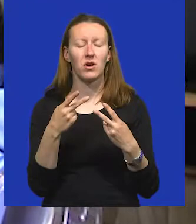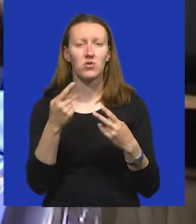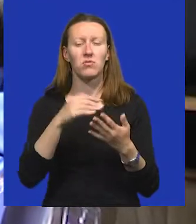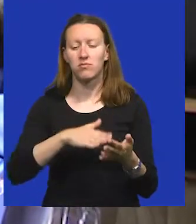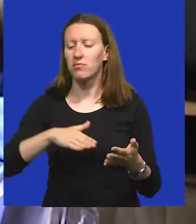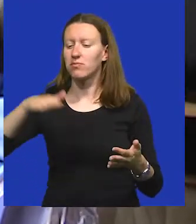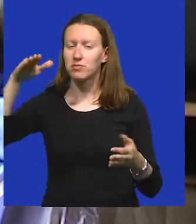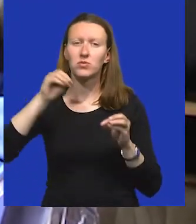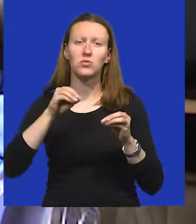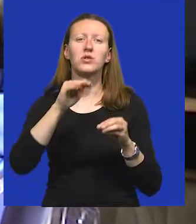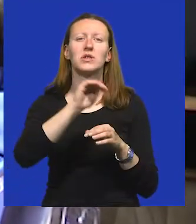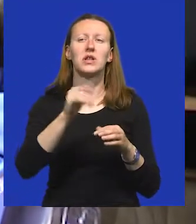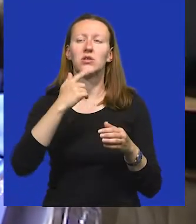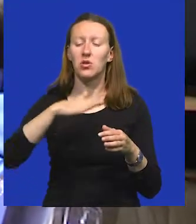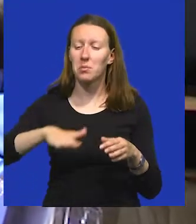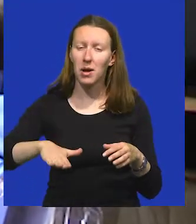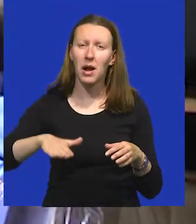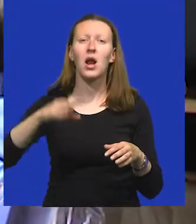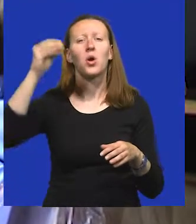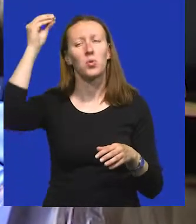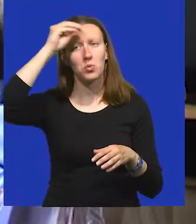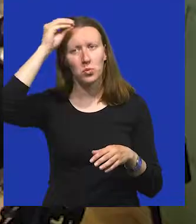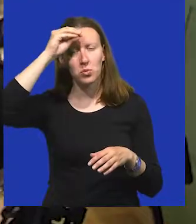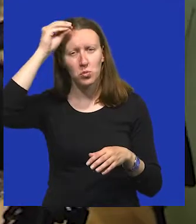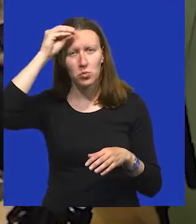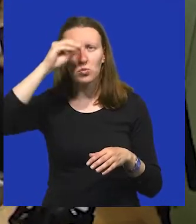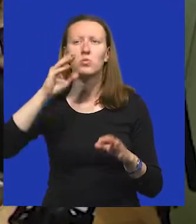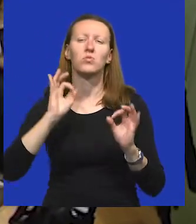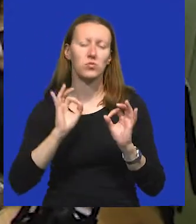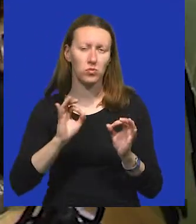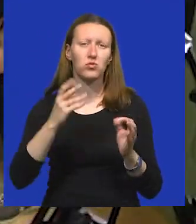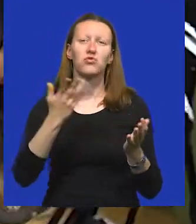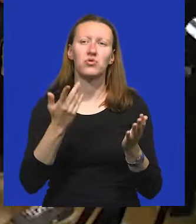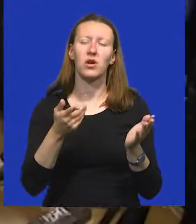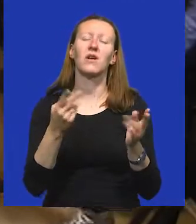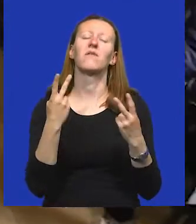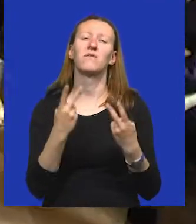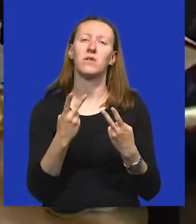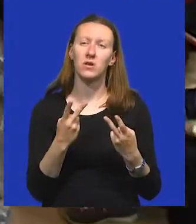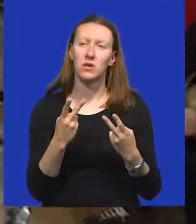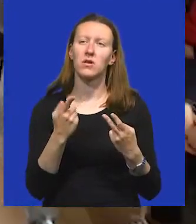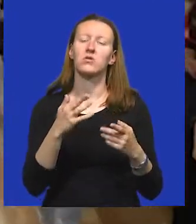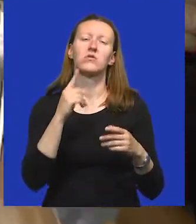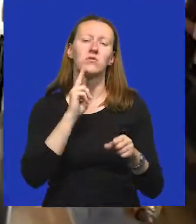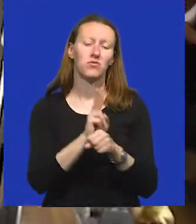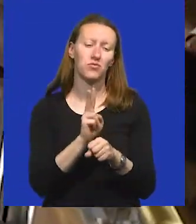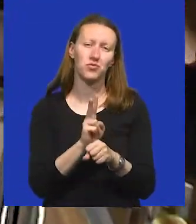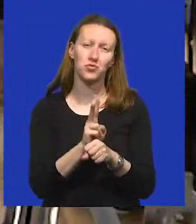importante, a ciò che i bambini sin da piccoli imparino appunto cosa significa